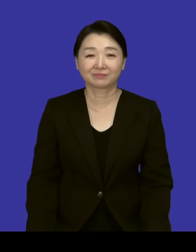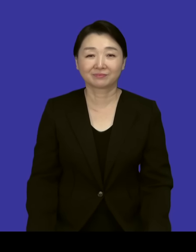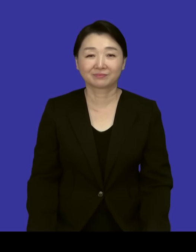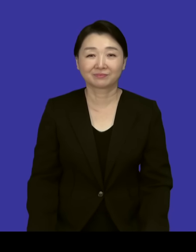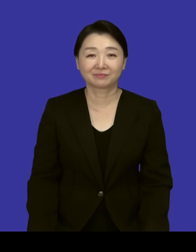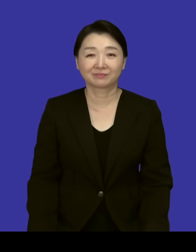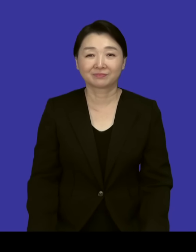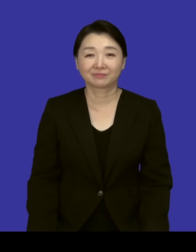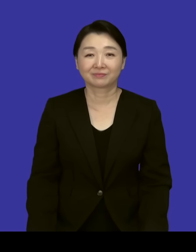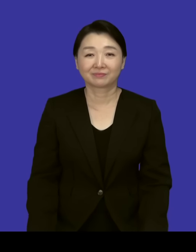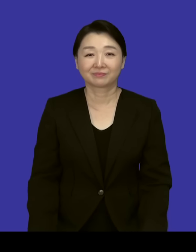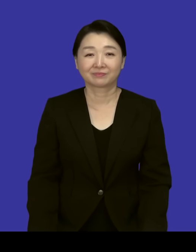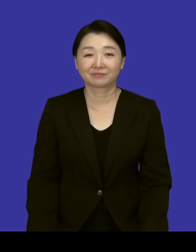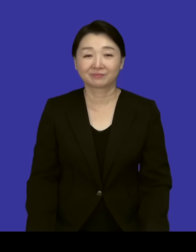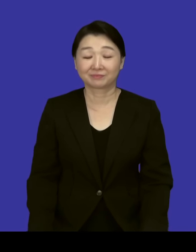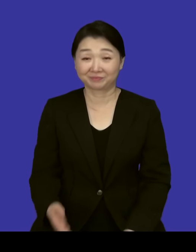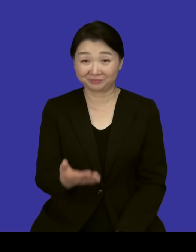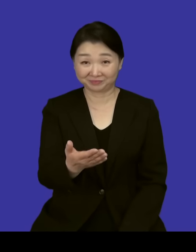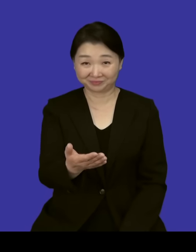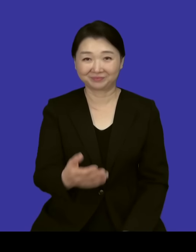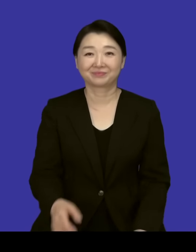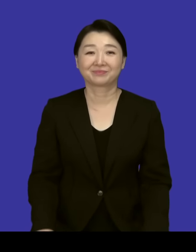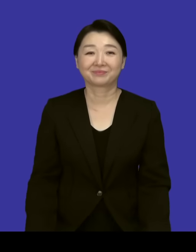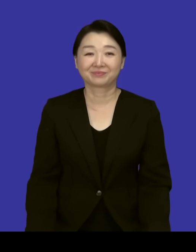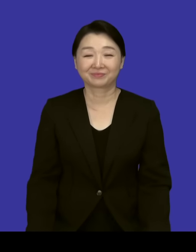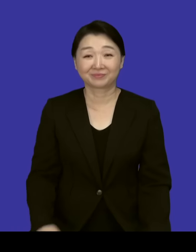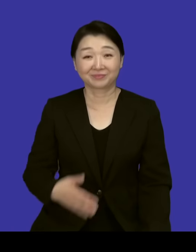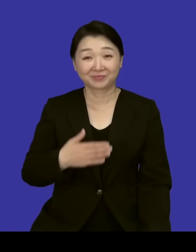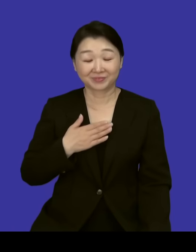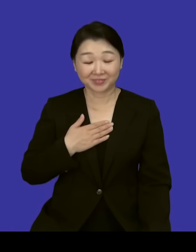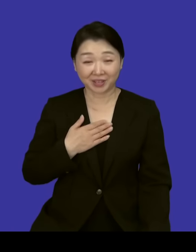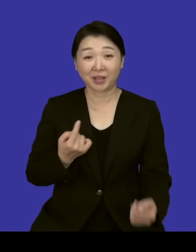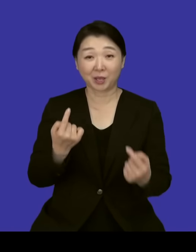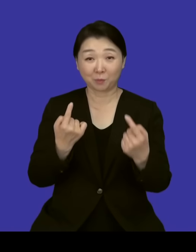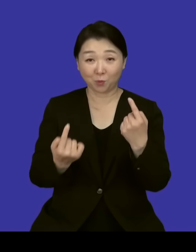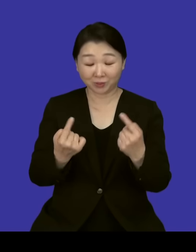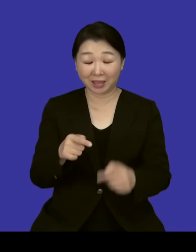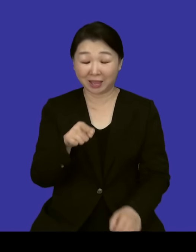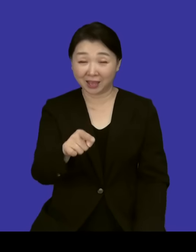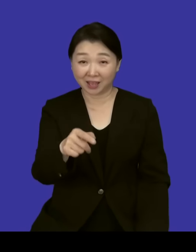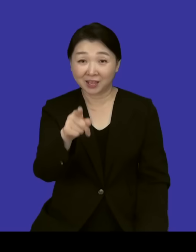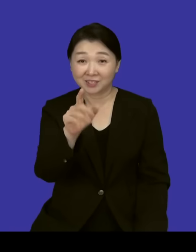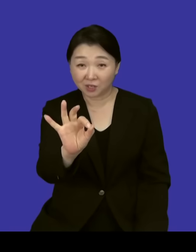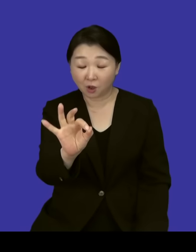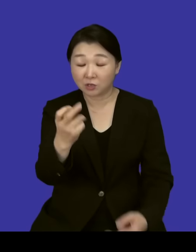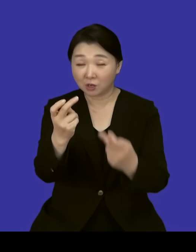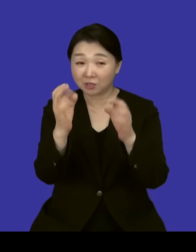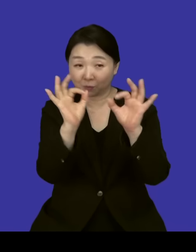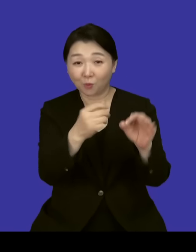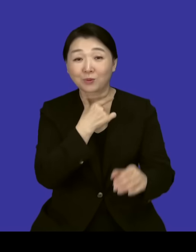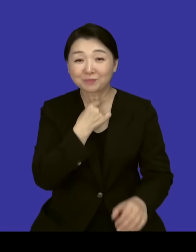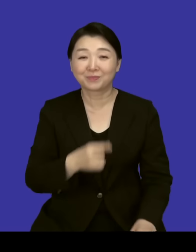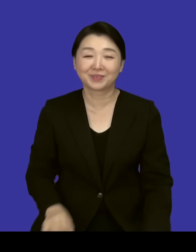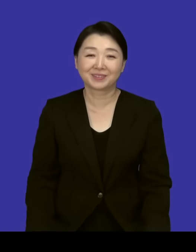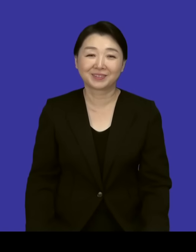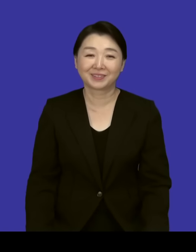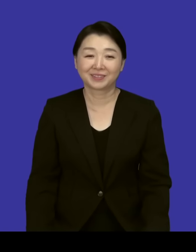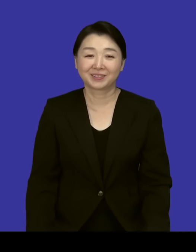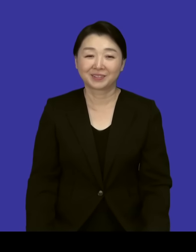사실 뭐 우리 박세익 대표님 저보다 범균 형제가 더 많이 보고 싶어했던. 주식 투자 네, 하시나